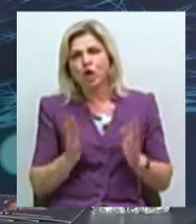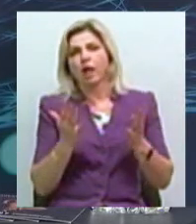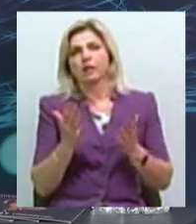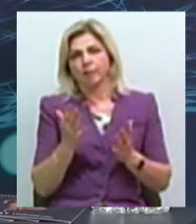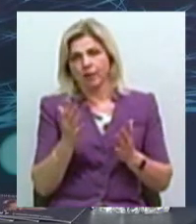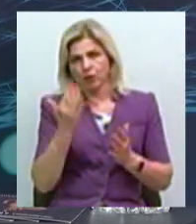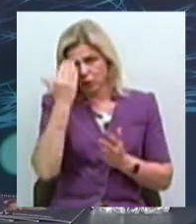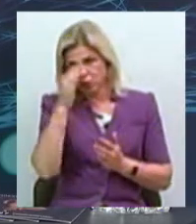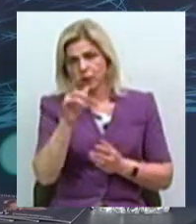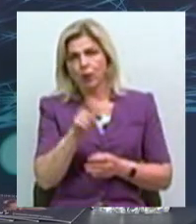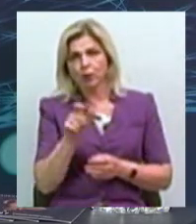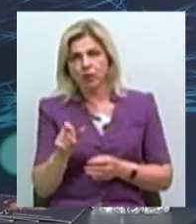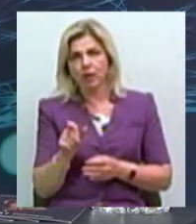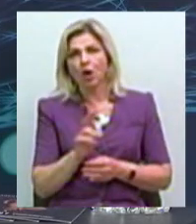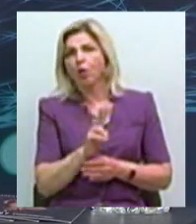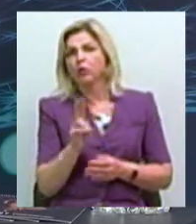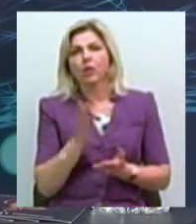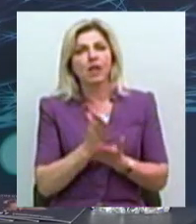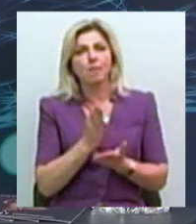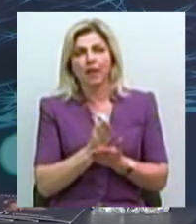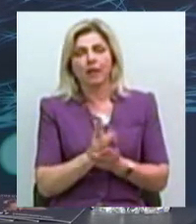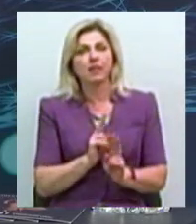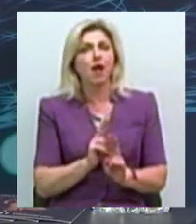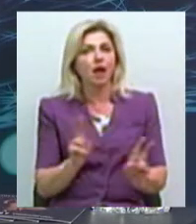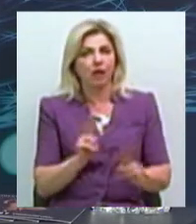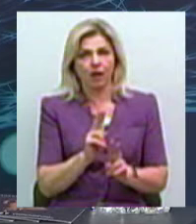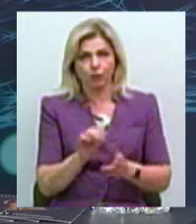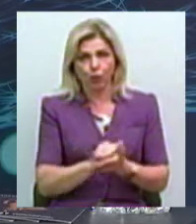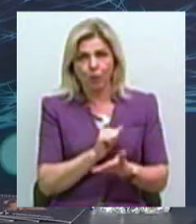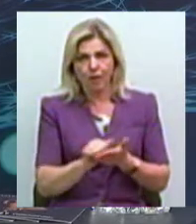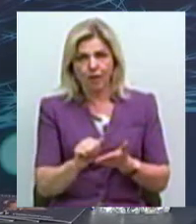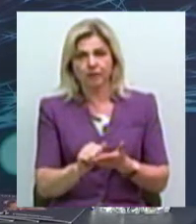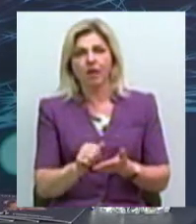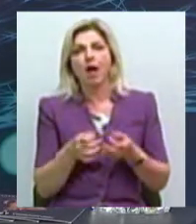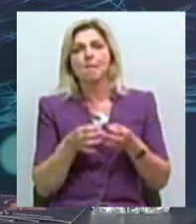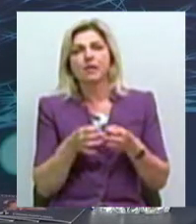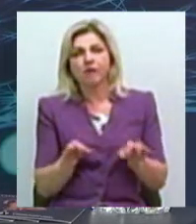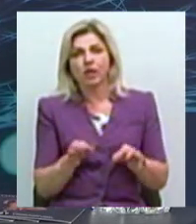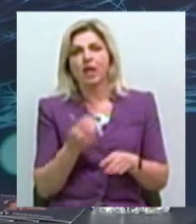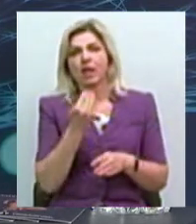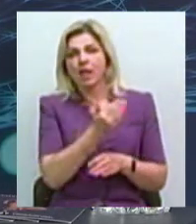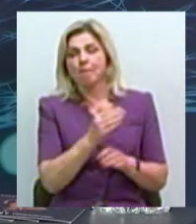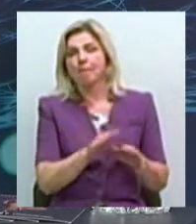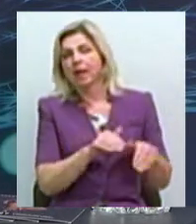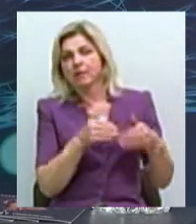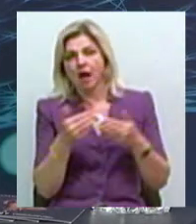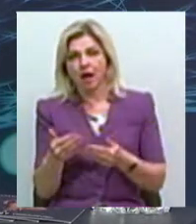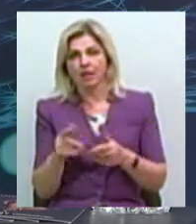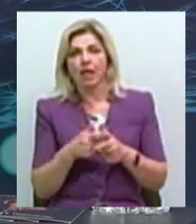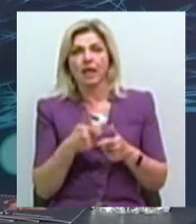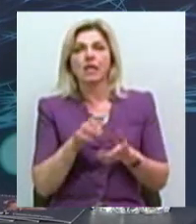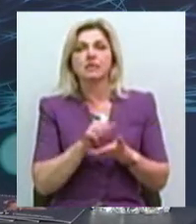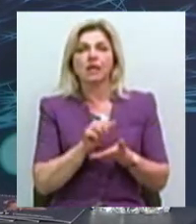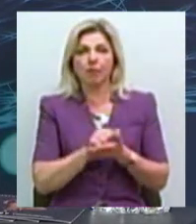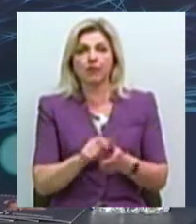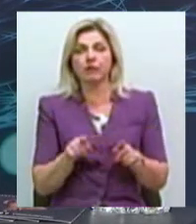имеют никаких документов, разрешающих, позволяющих им предлагать или заниматься